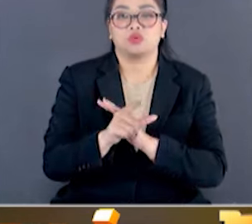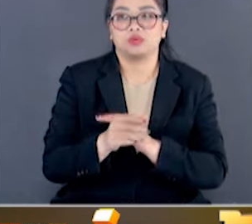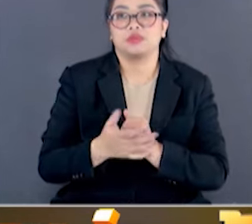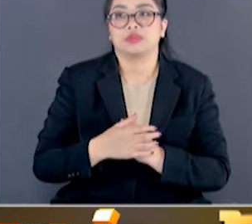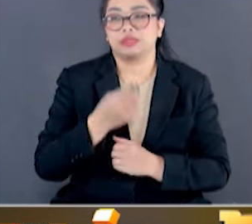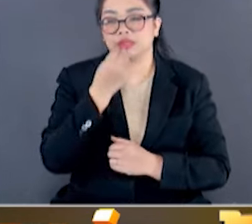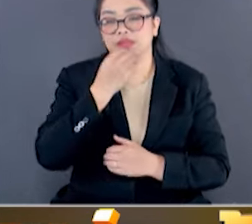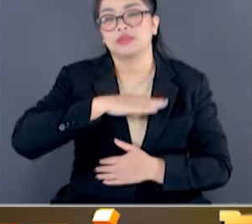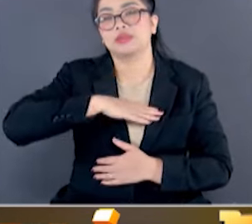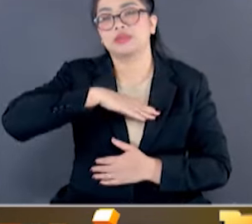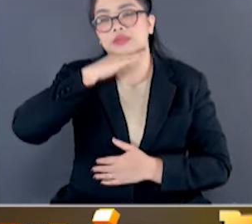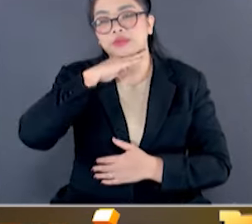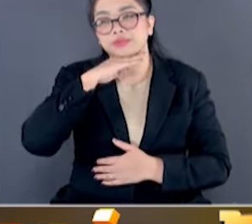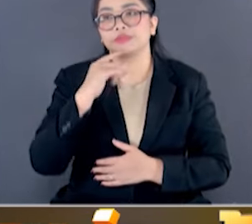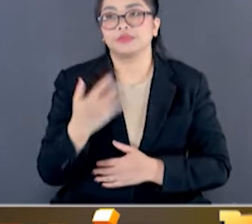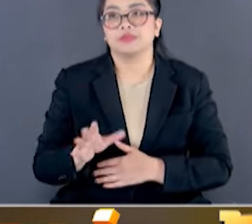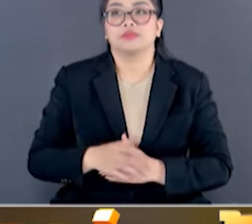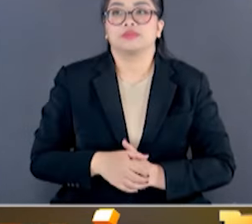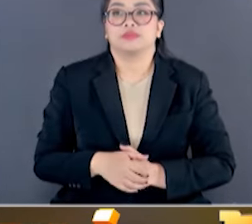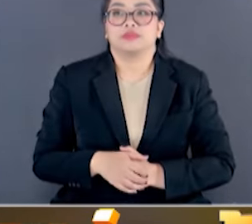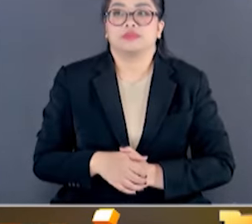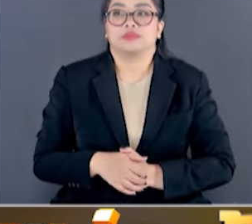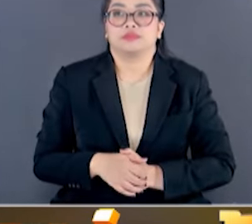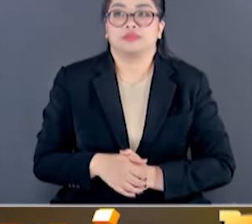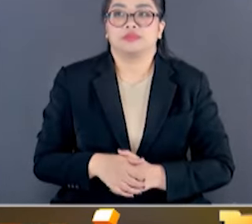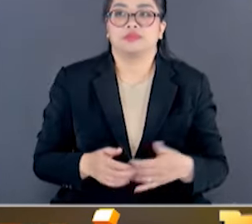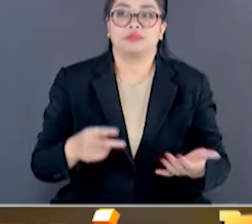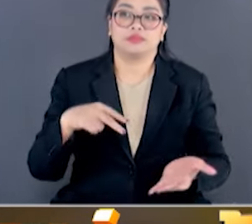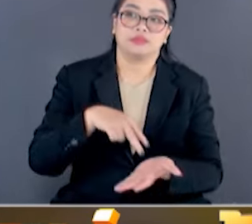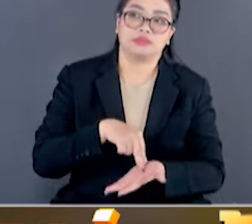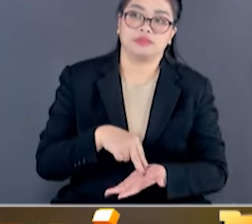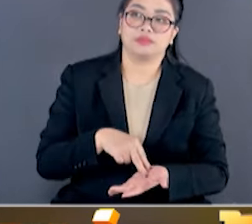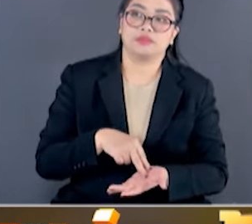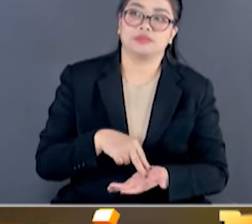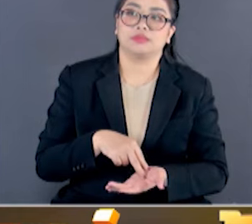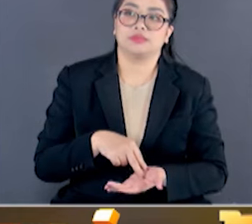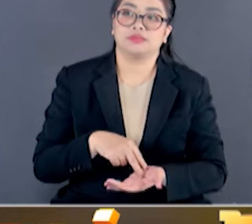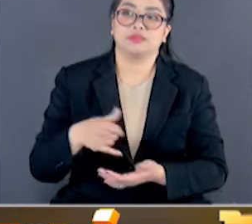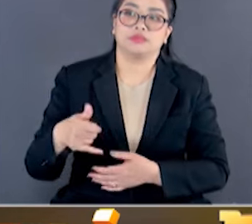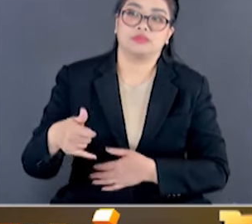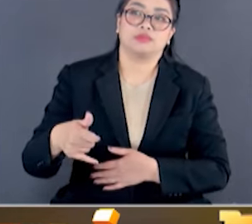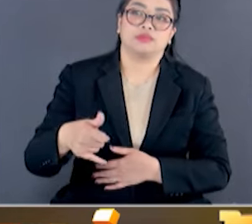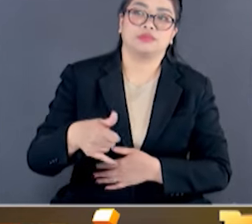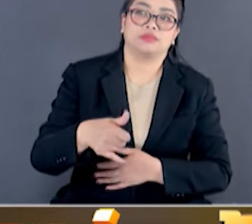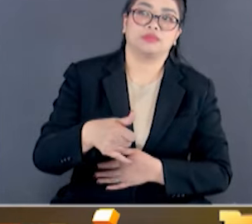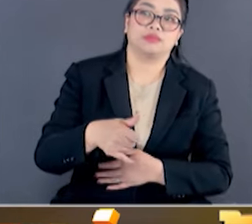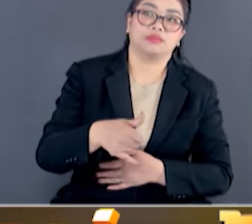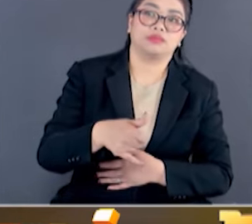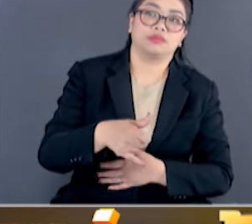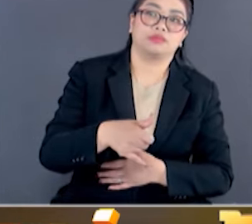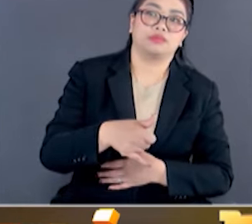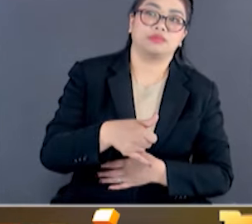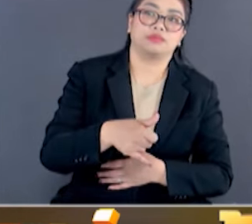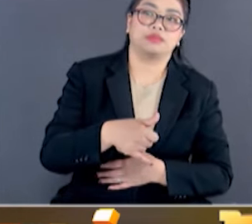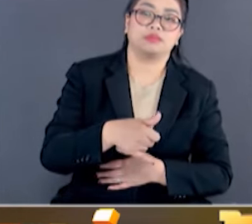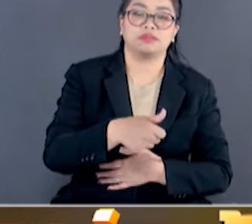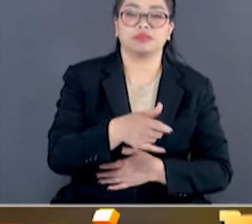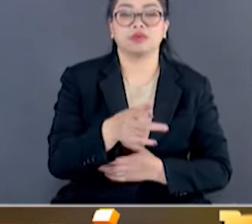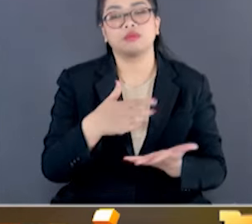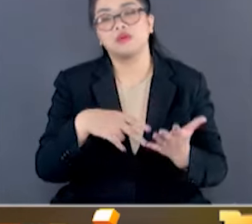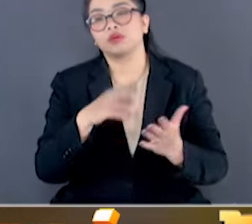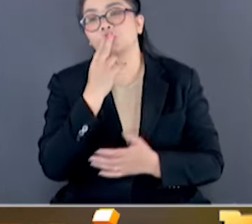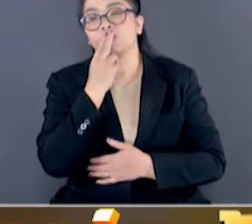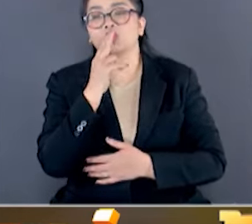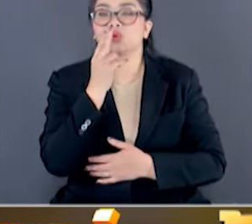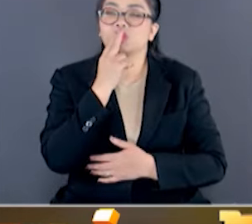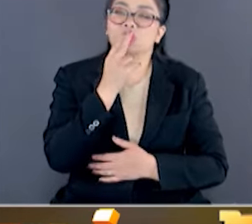กินอิ่มปุ๊บอะเดี๋ยวสักพักนะกินก่อนกินก่อนลุกละลุกละลุกเดินออกไปเดินช้าๆคือกะว่าเดี๋ยวไปสูบบุหรี่หน้